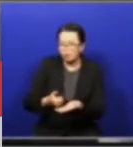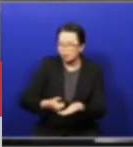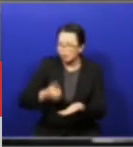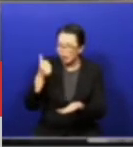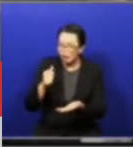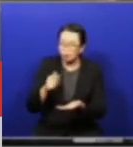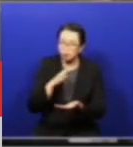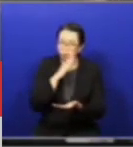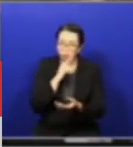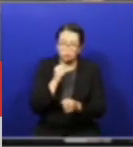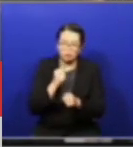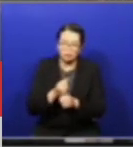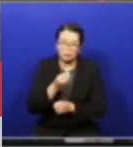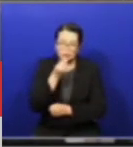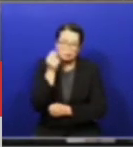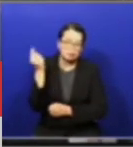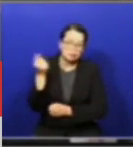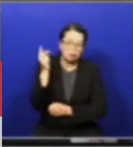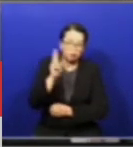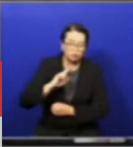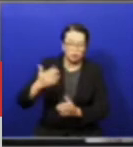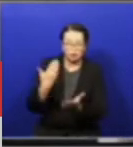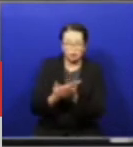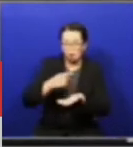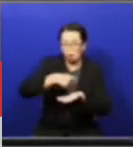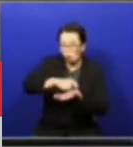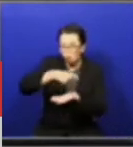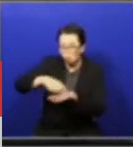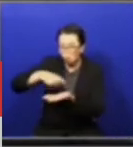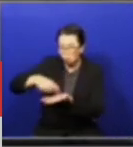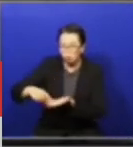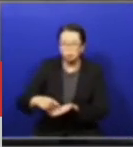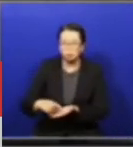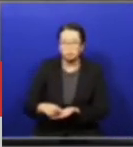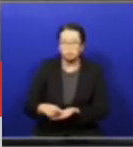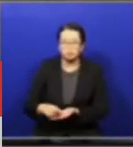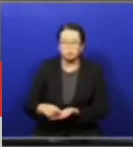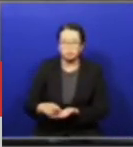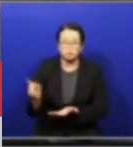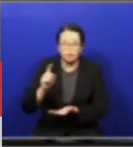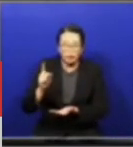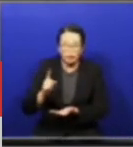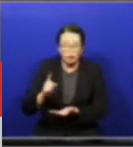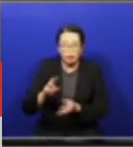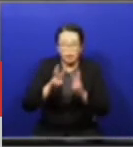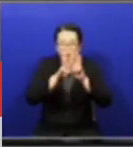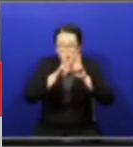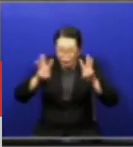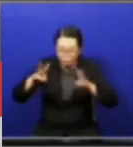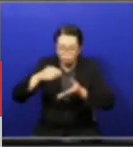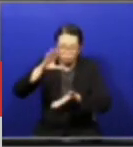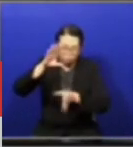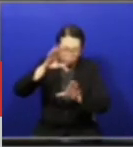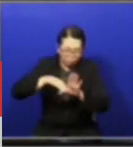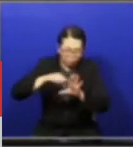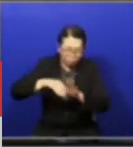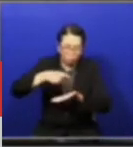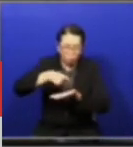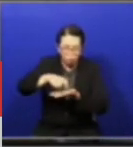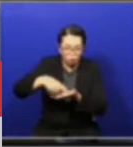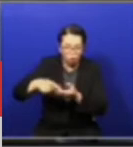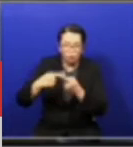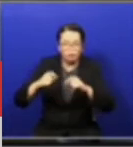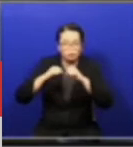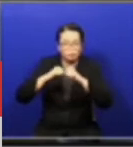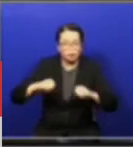ยังจะจัดชิมช็อปใช้ชาติชั่วใช้ชาติหน้าท่านก็ยังใช้แอปพลิเคชันให้คนลงทะเบียนเลยแต่สำนักงานประกัน